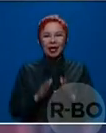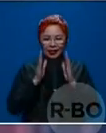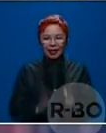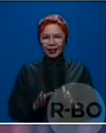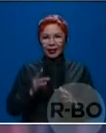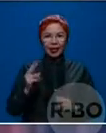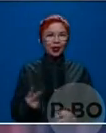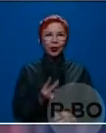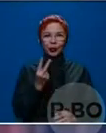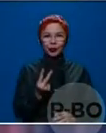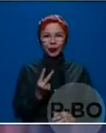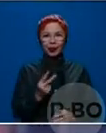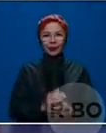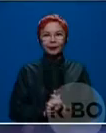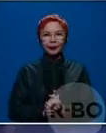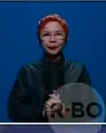kedua